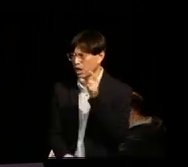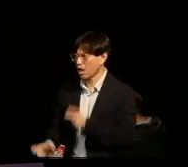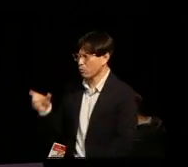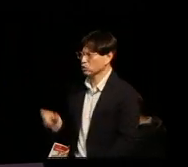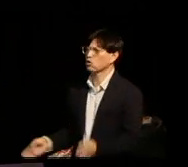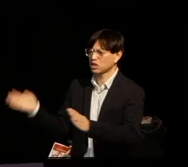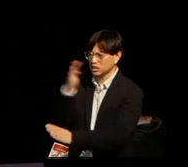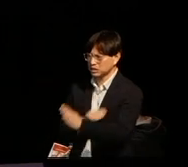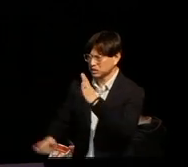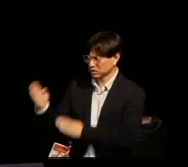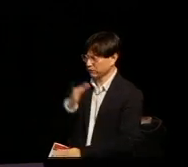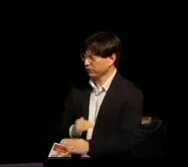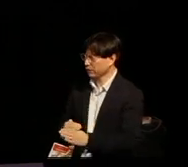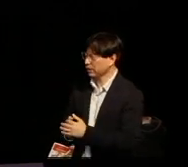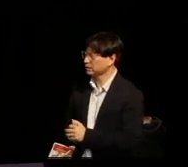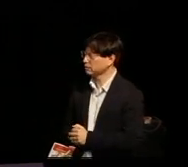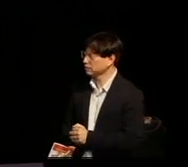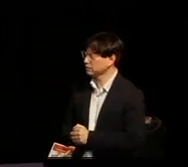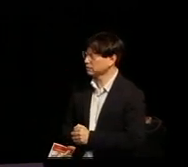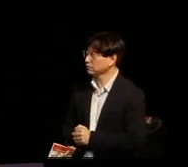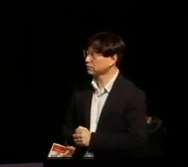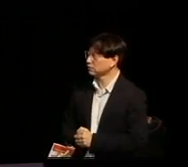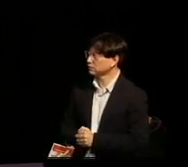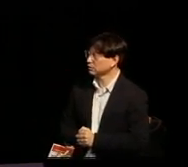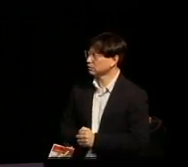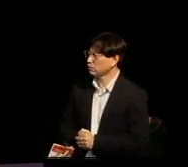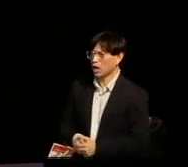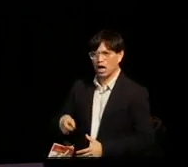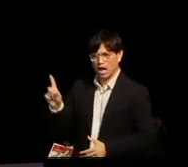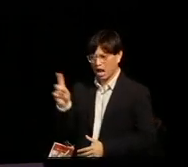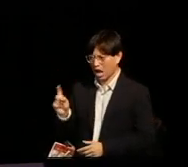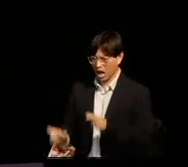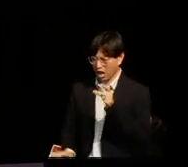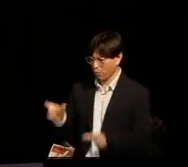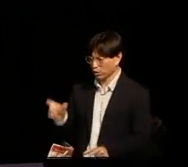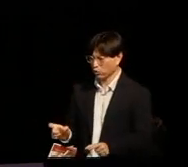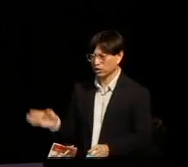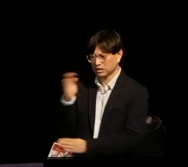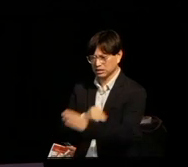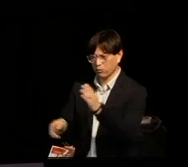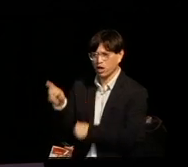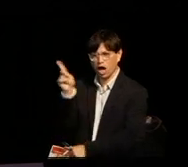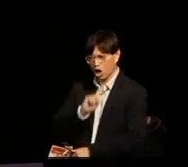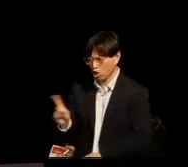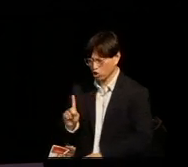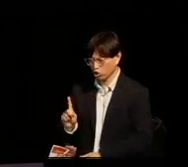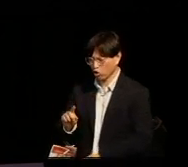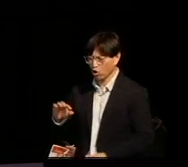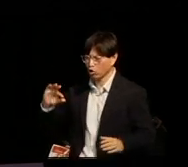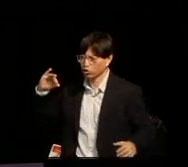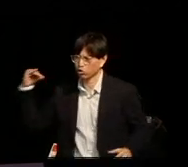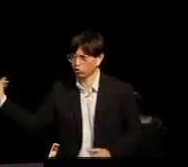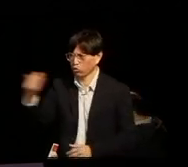con disabilità questa sappiamo è una sfida che non riguarda solo le persone con disabilità riguarda tutti quanti nella nella